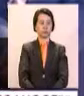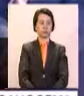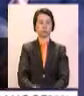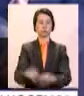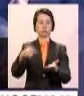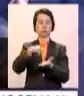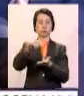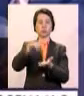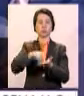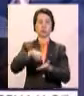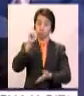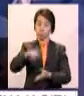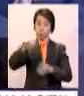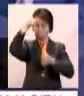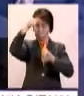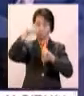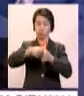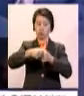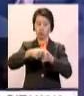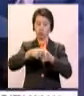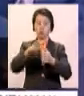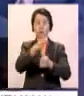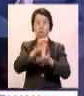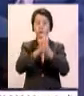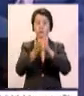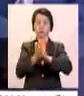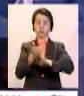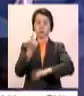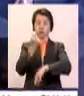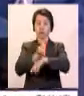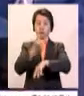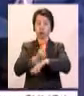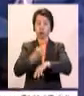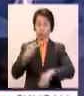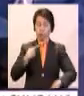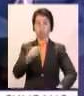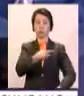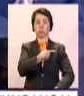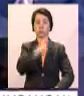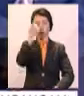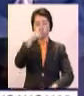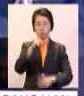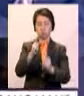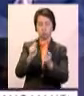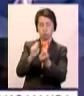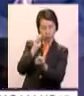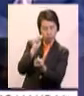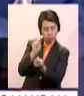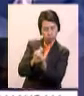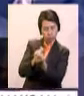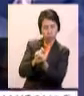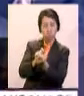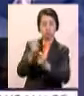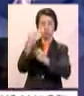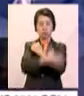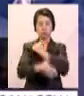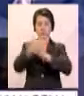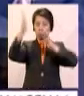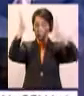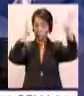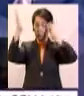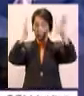Ini harus kita ingat dan menjadi tugas kita untuk menentukan negara